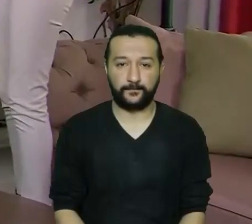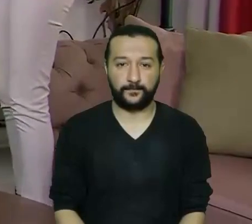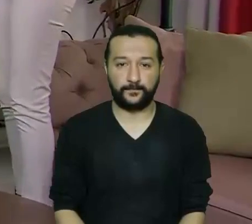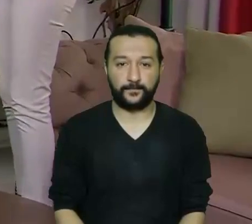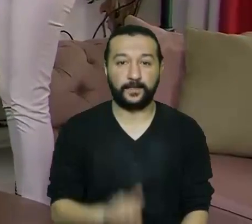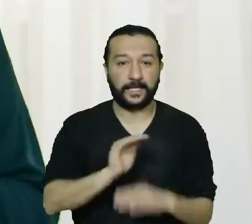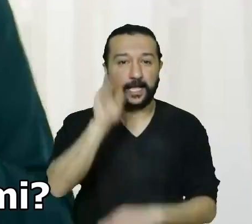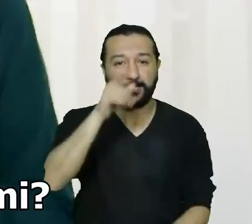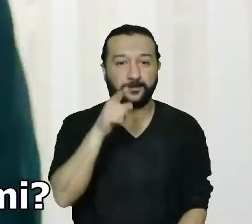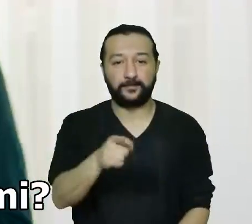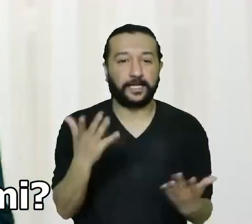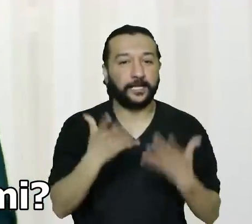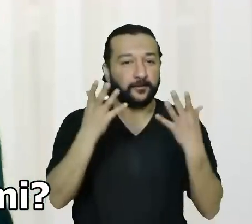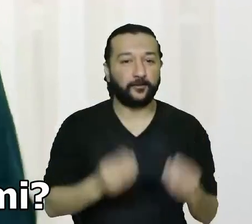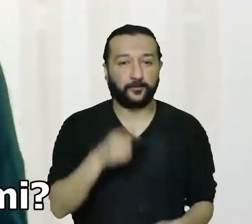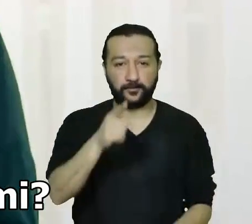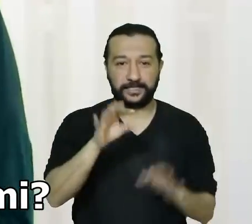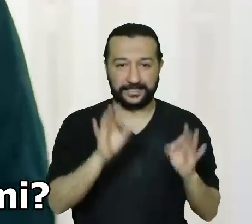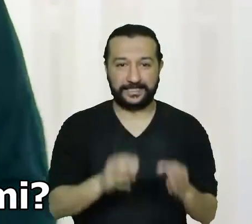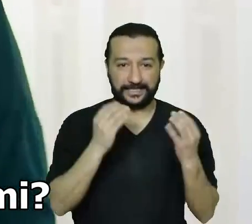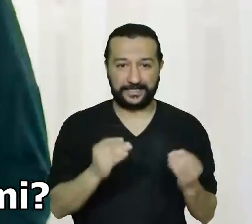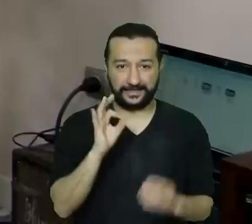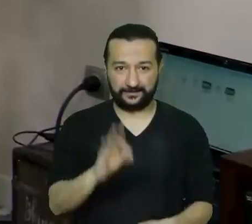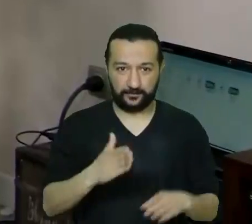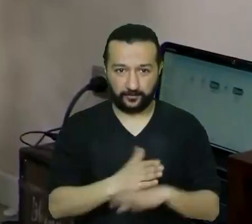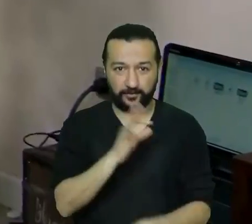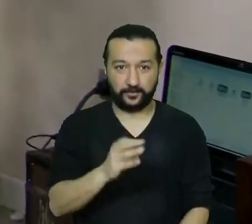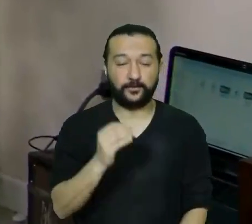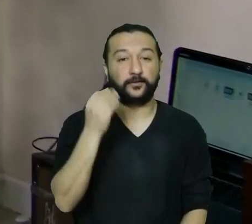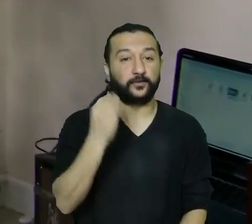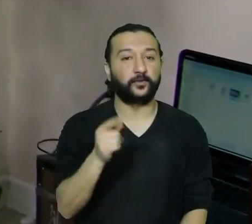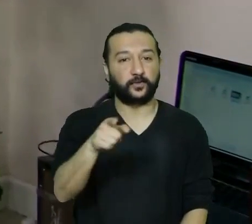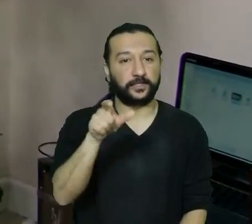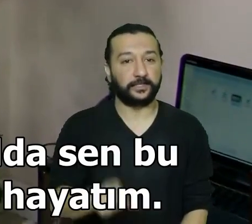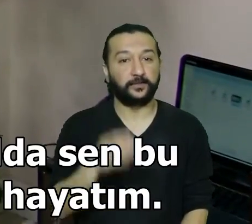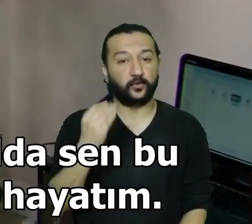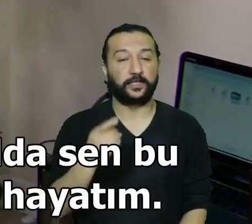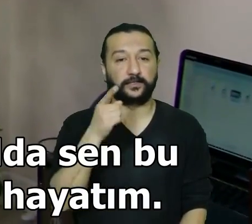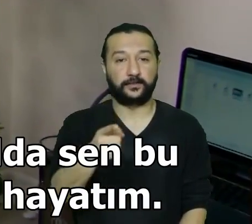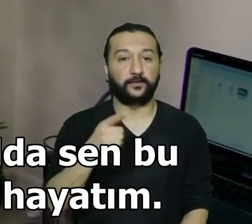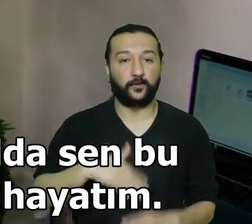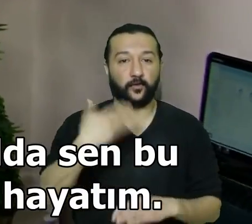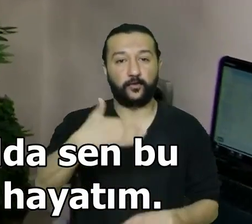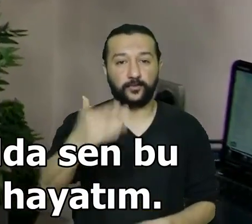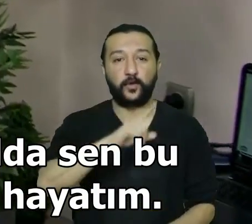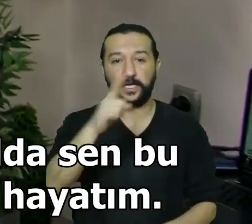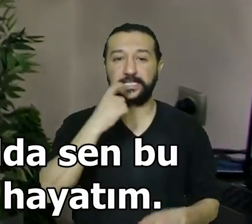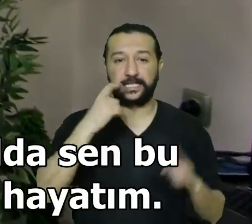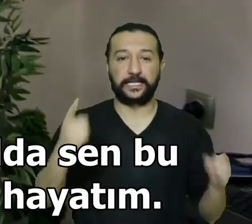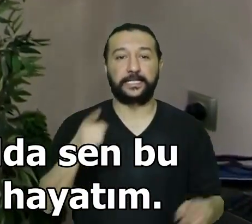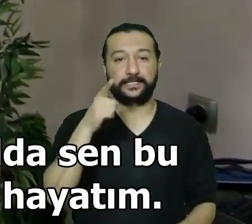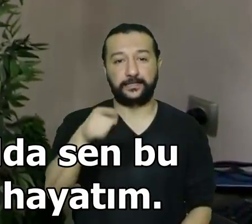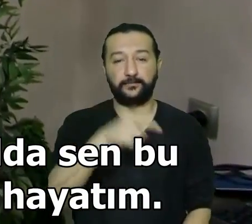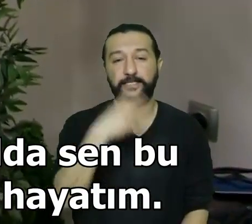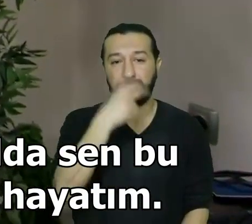Hayatım, nasıldı hayatım? Bu sefer daha iyiydi ama değil mi? Çok iyiydim. Önümüzdeki 10 yılda sen